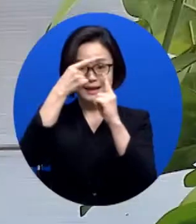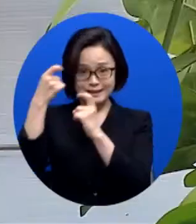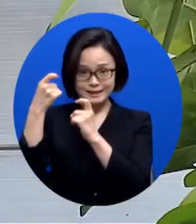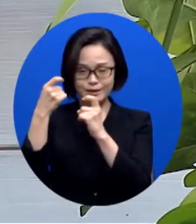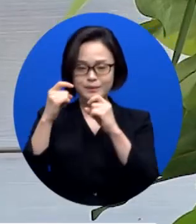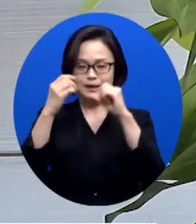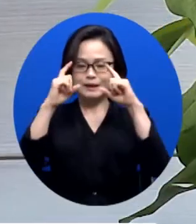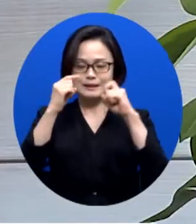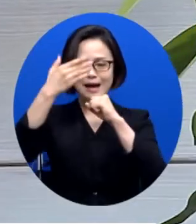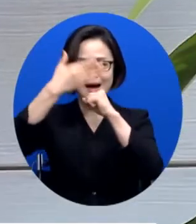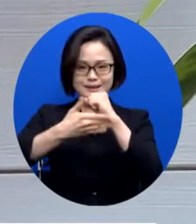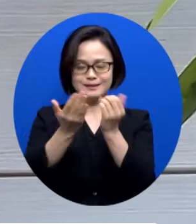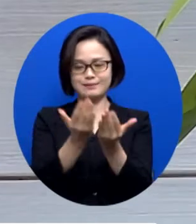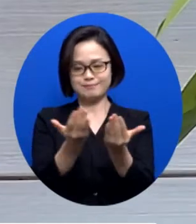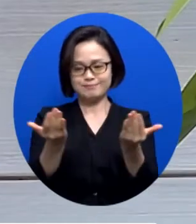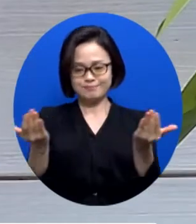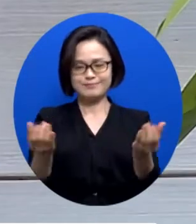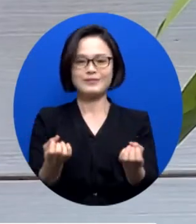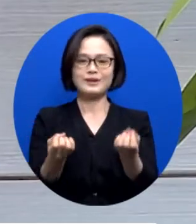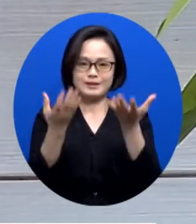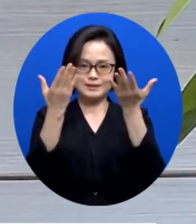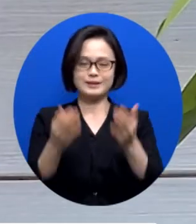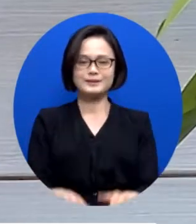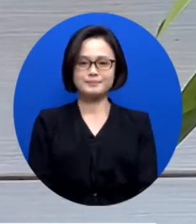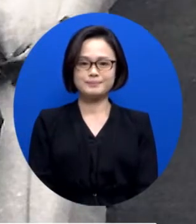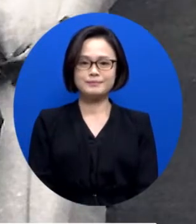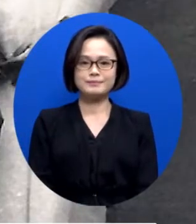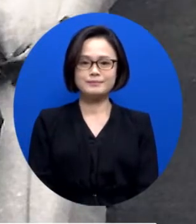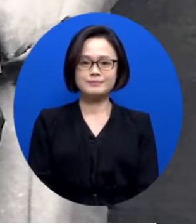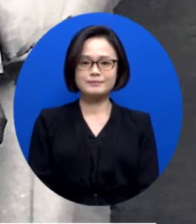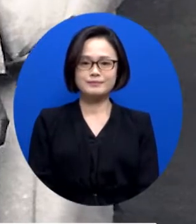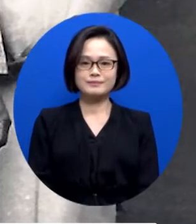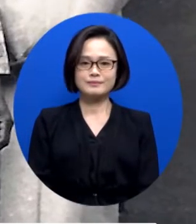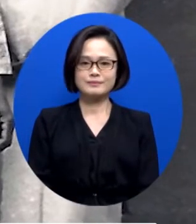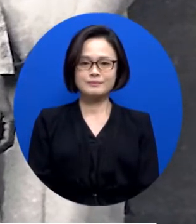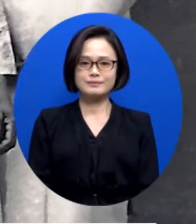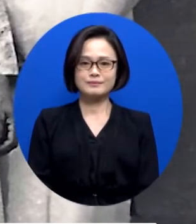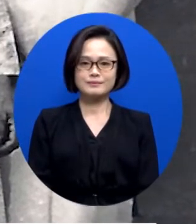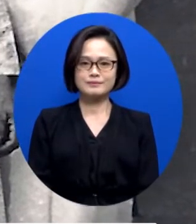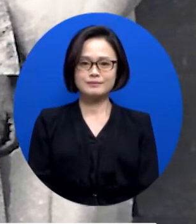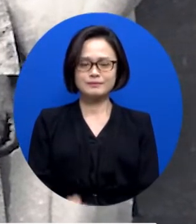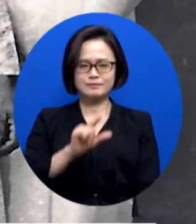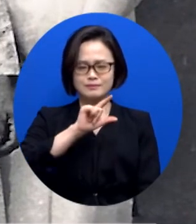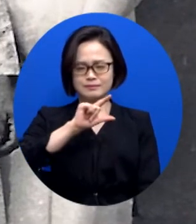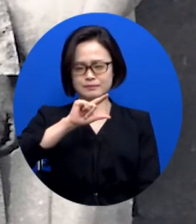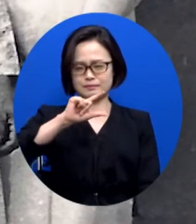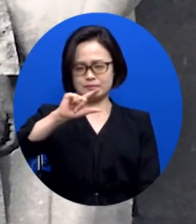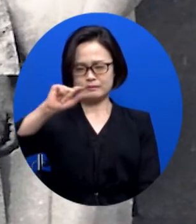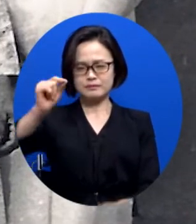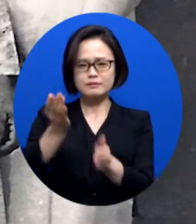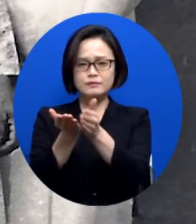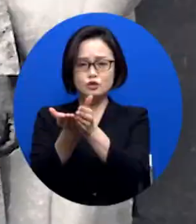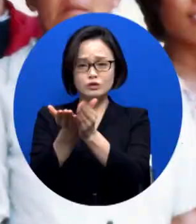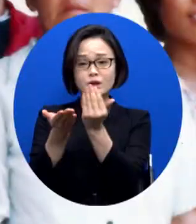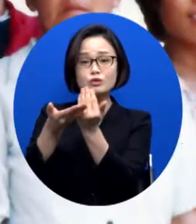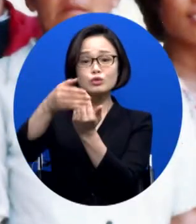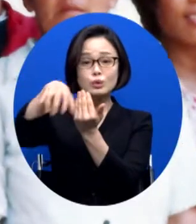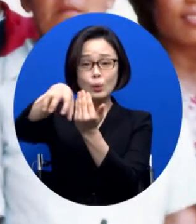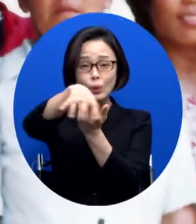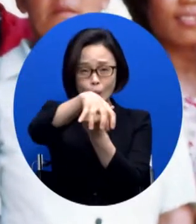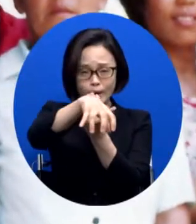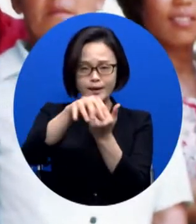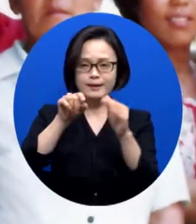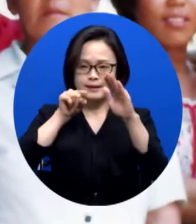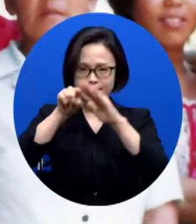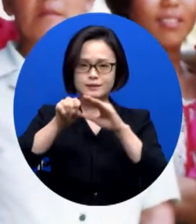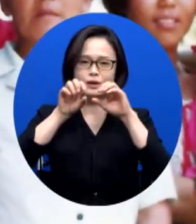추명순 전도사 기념사업회가 마련한 이번 사진전에는 전도의 사각지대였던 고군산군도에 복음을 전파하고